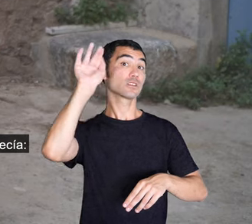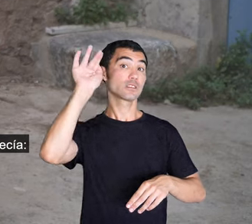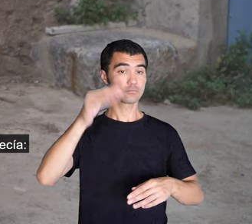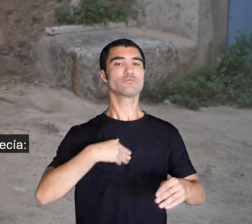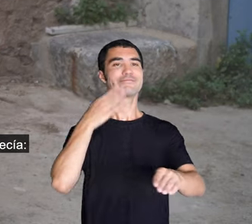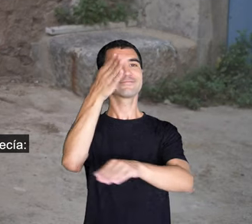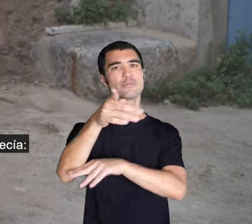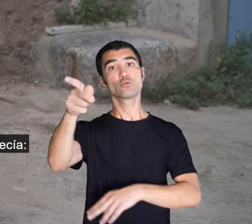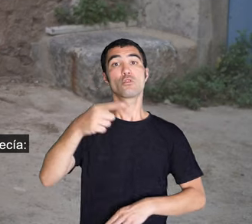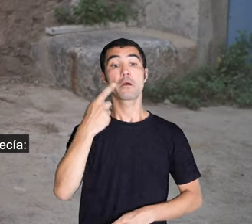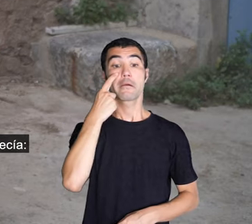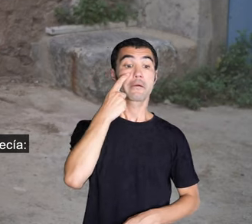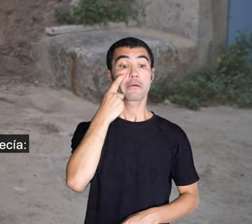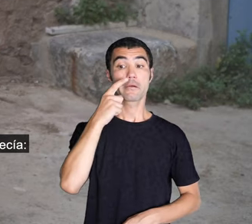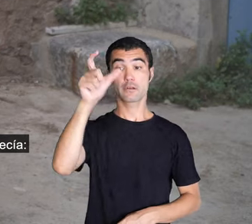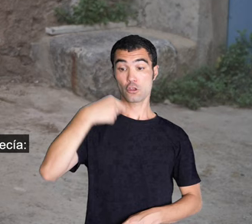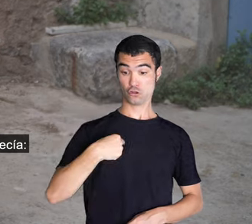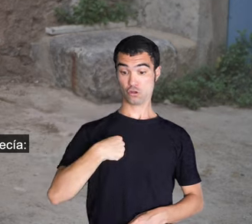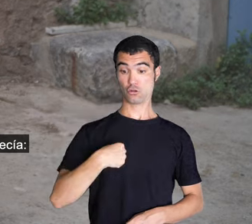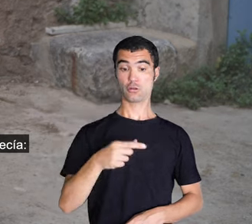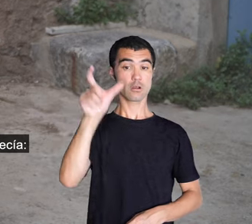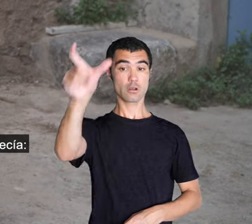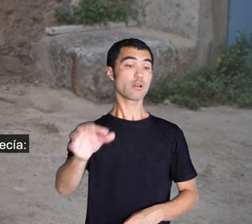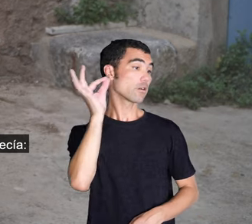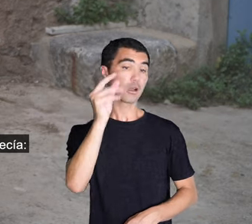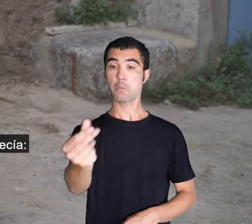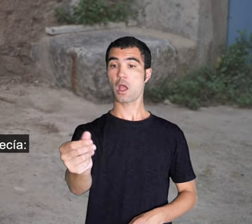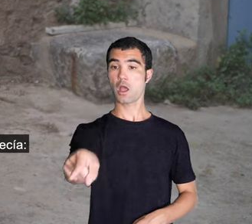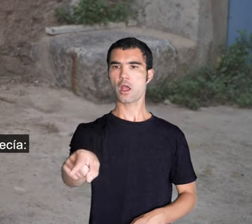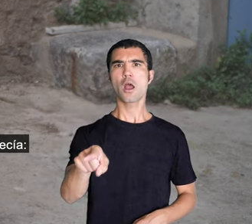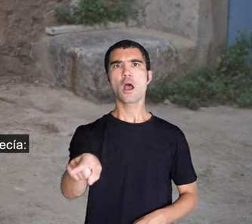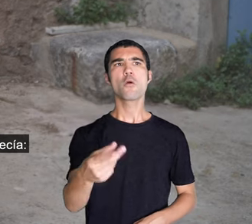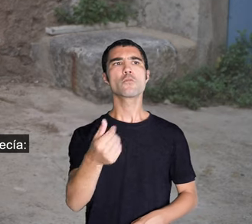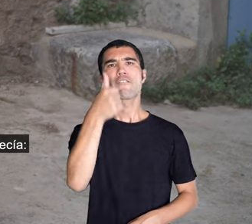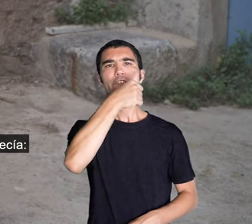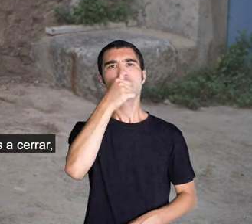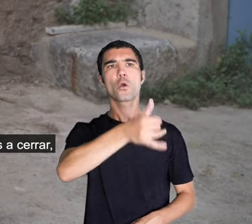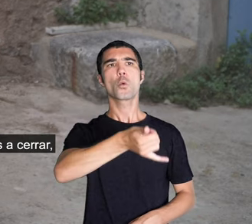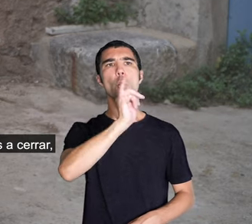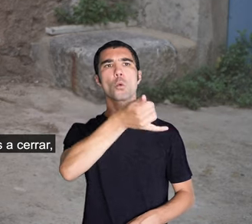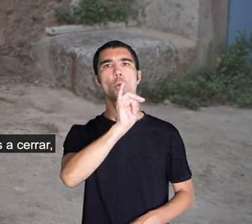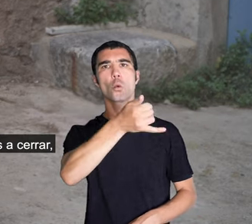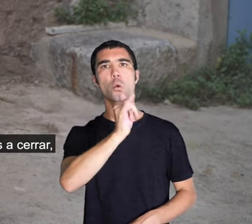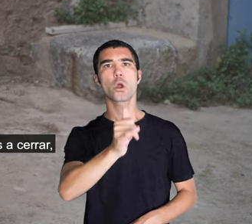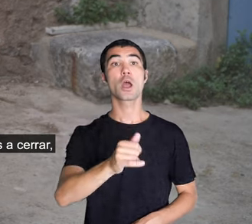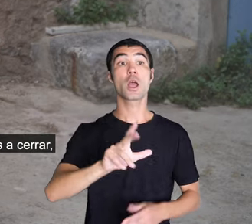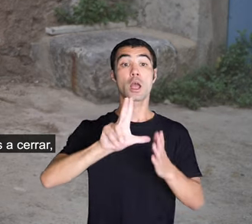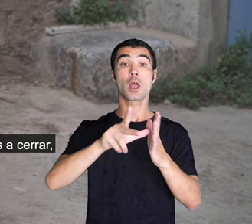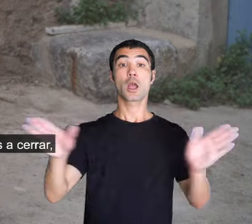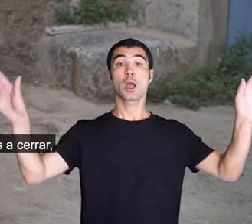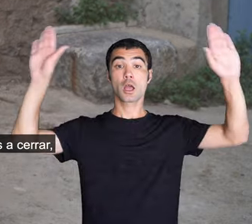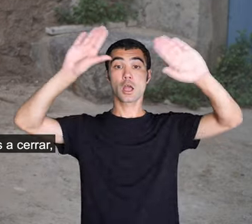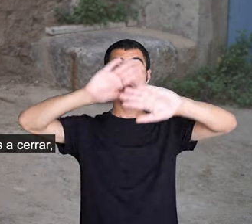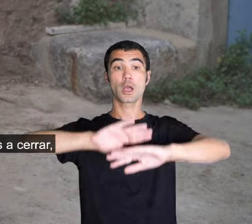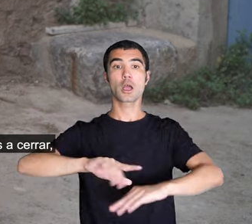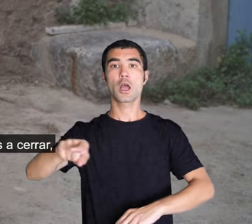deia, guarda la meva dependenta, perquè li agradava molt el vi. Diu, i quan acabes dia,